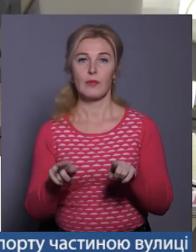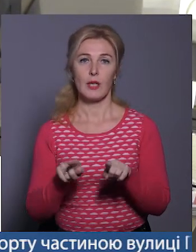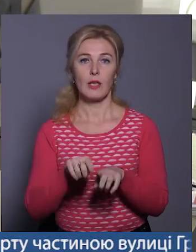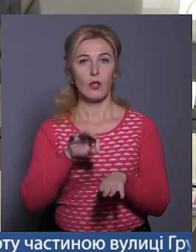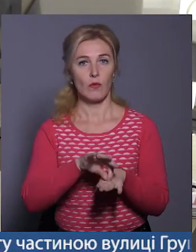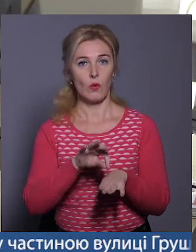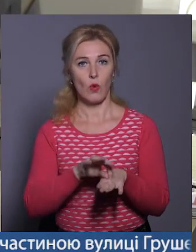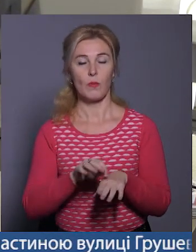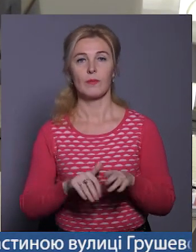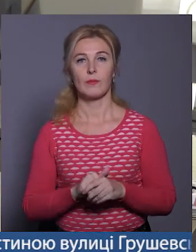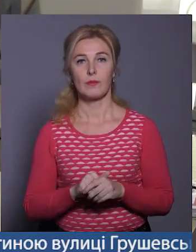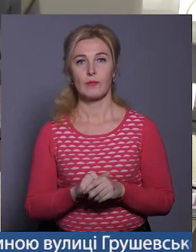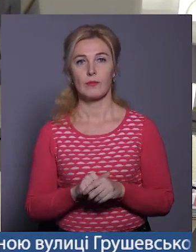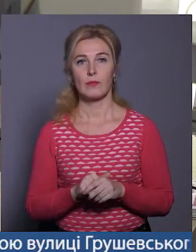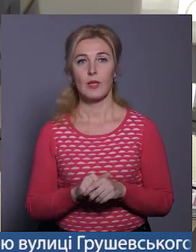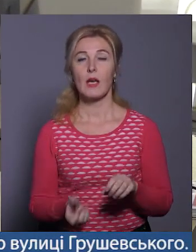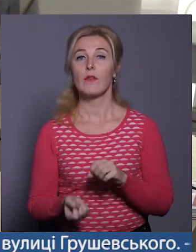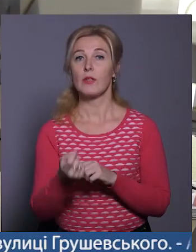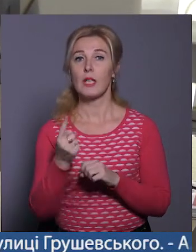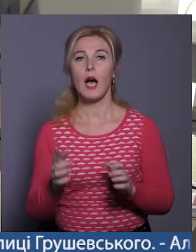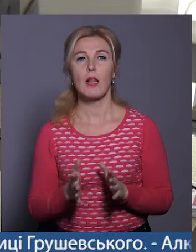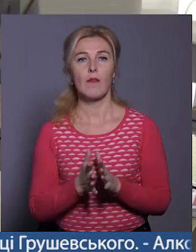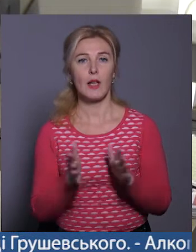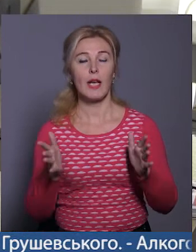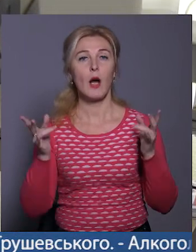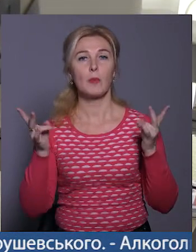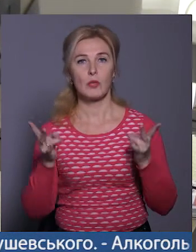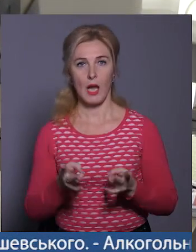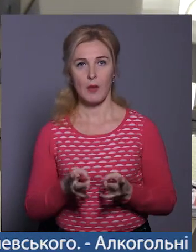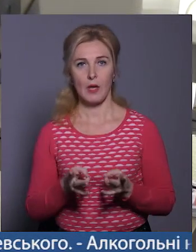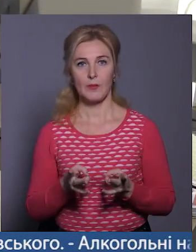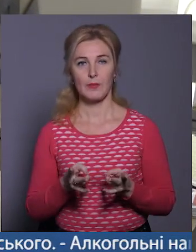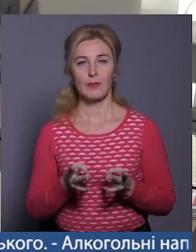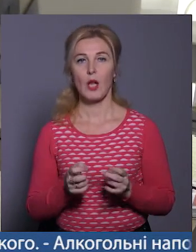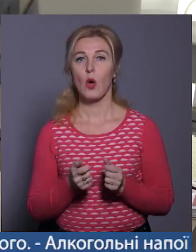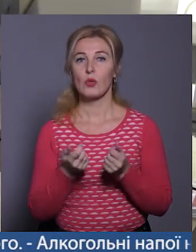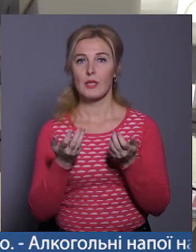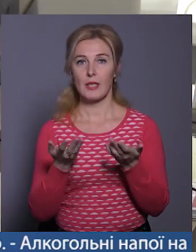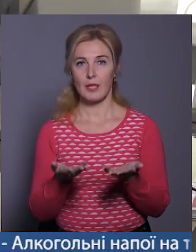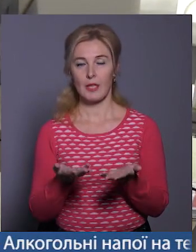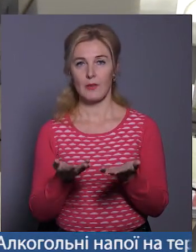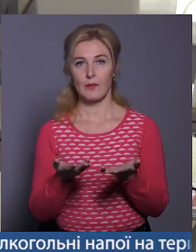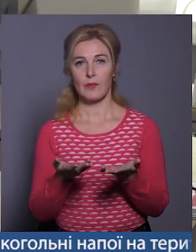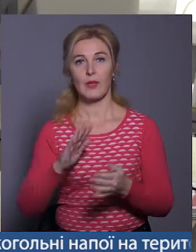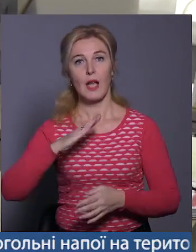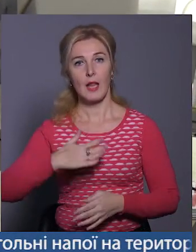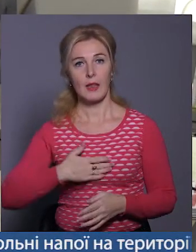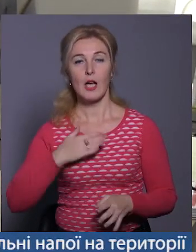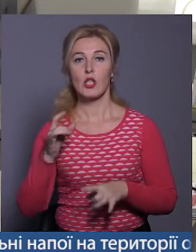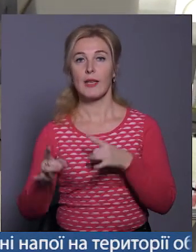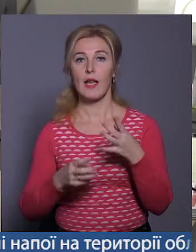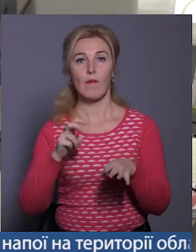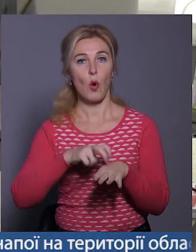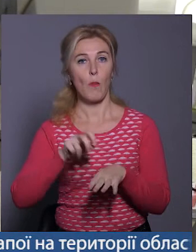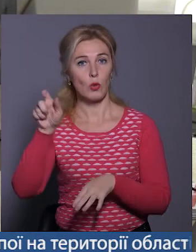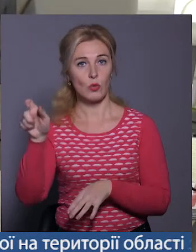нервової системи пацієнтів, оскільки виникала велика потреба оскільки наші невропатологи